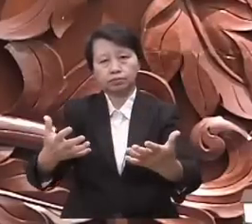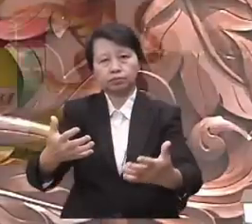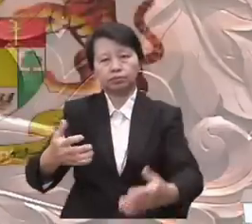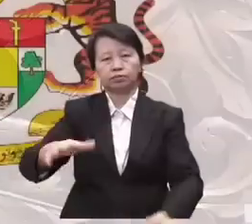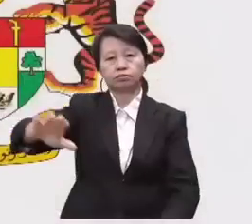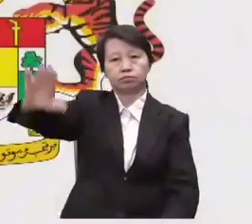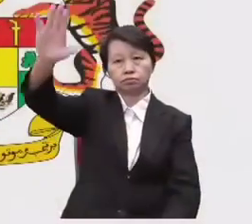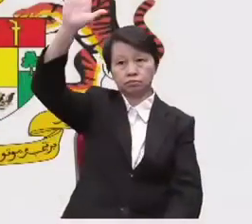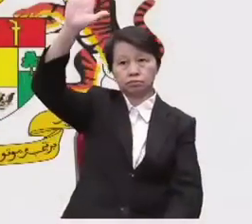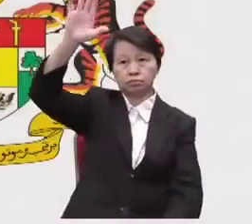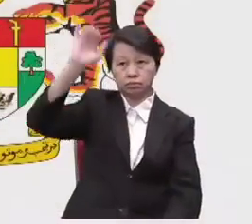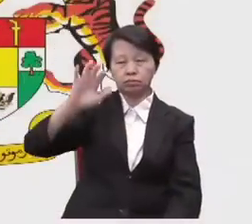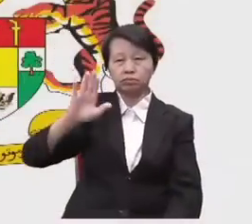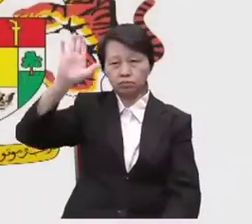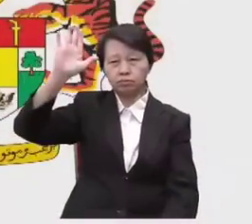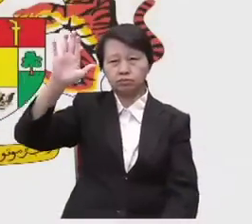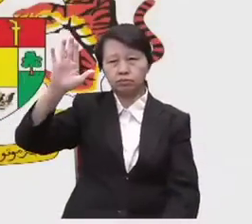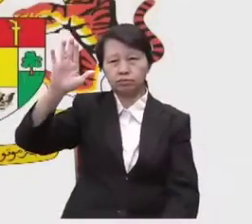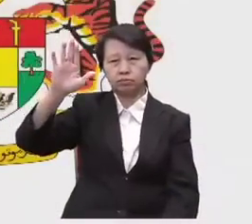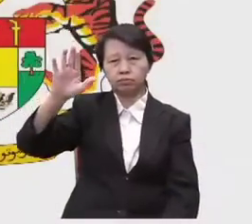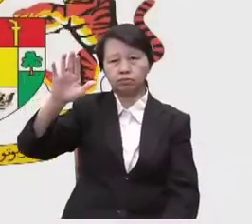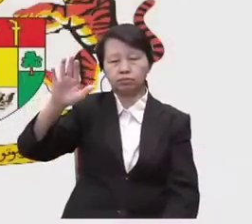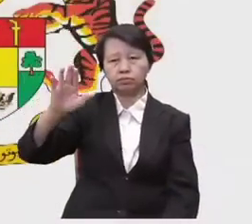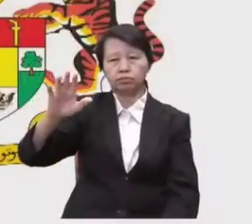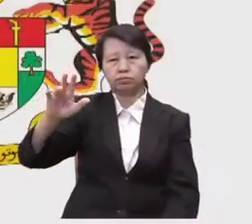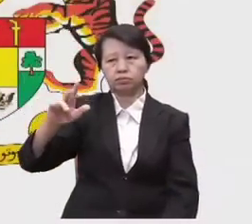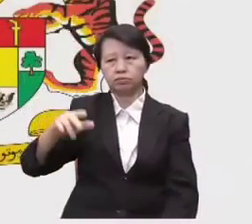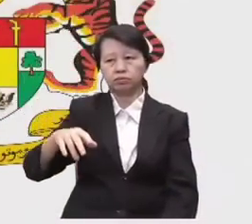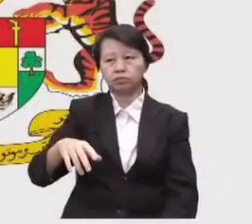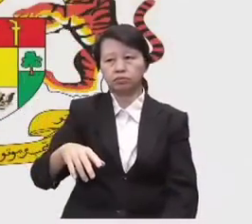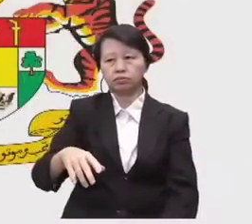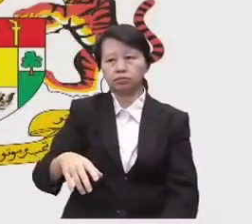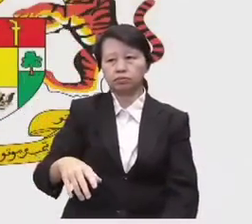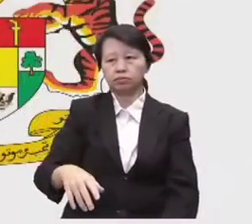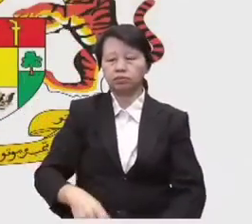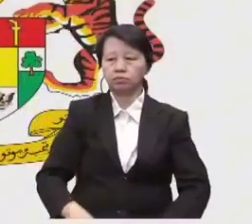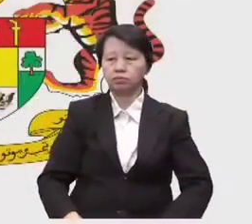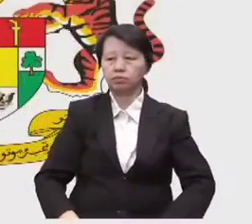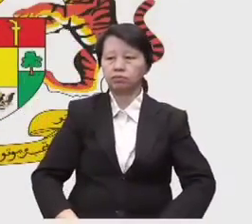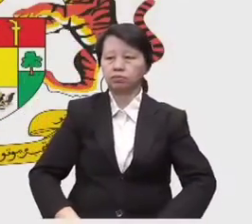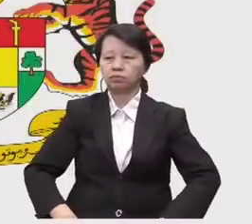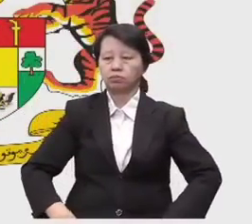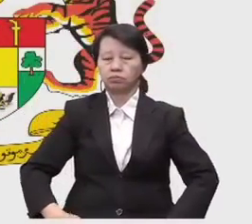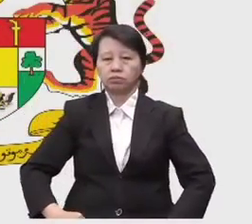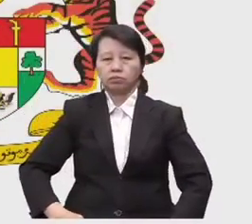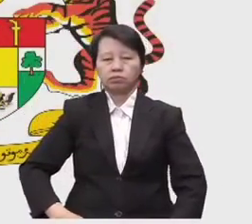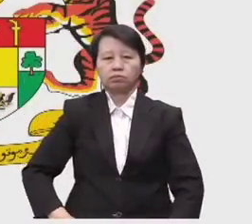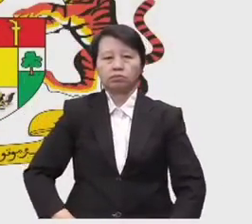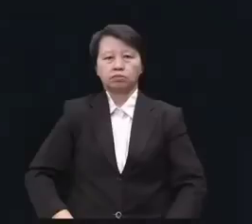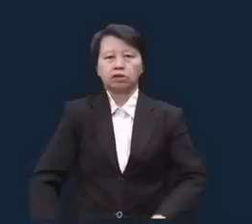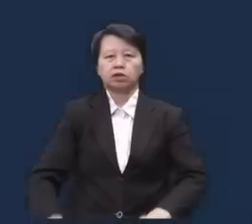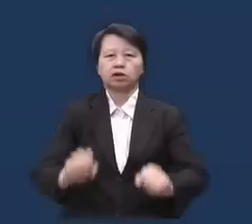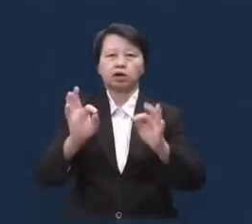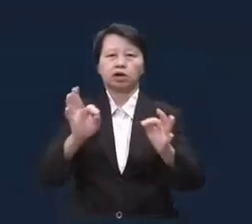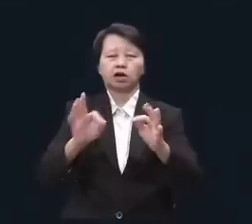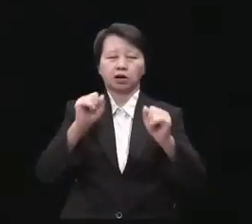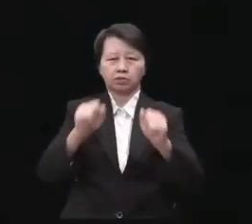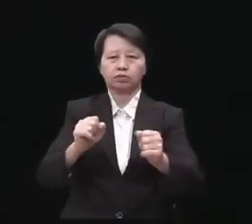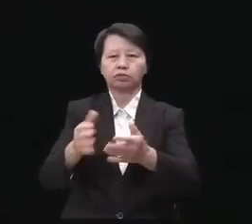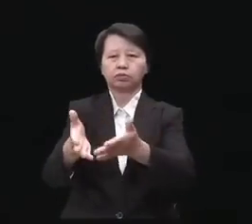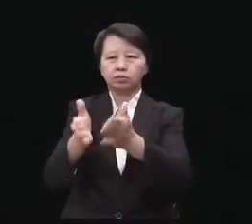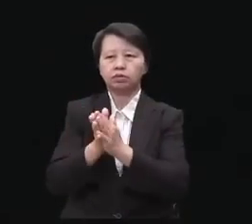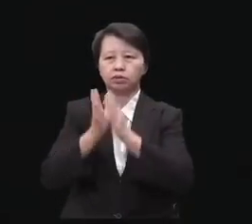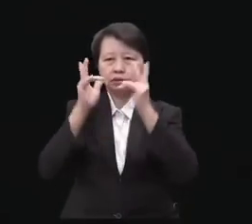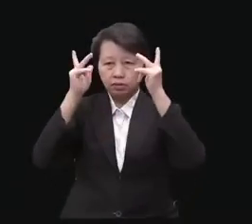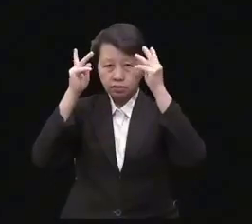tambah satu ni ruang Perdana Menteri Sabah ni Arau yang tanya. Kita Sabah, kalau boleh lah minta izin kepada Yang Amat